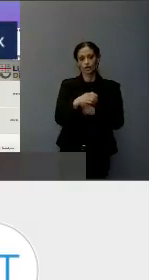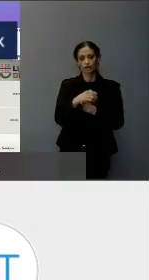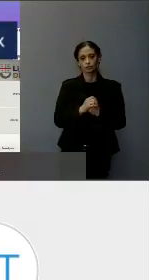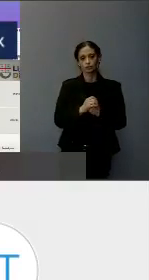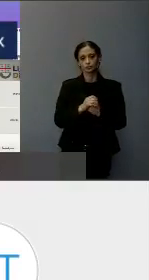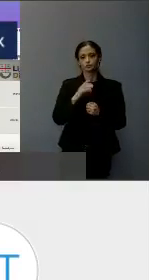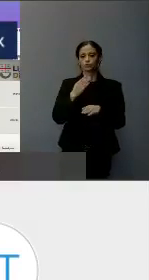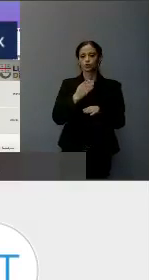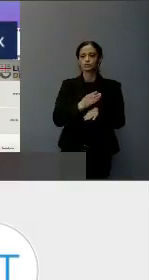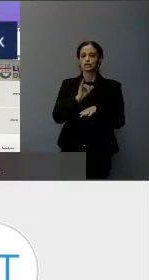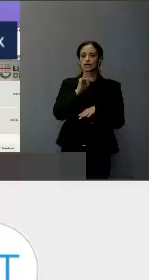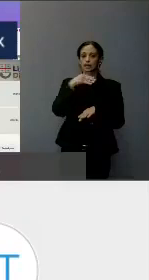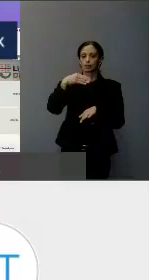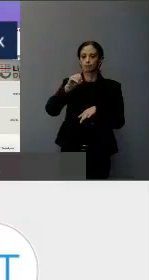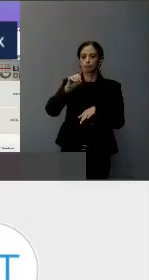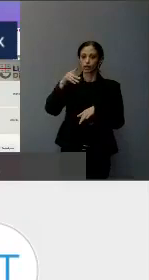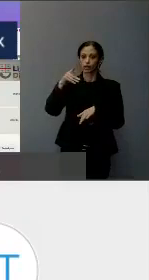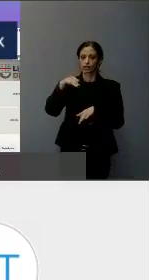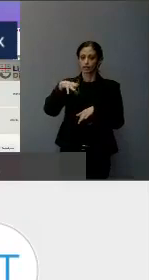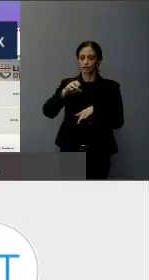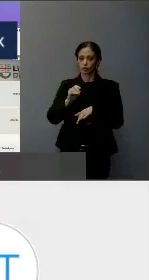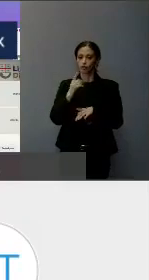consiglieri mordino